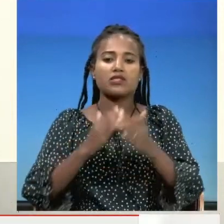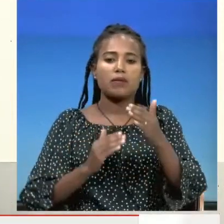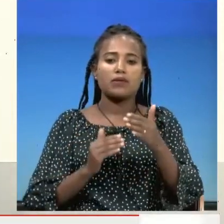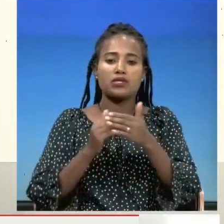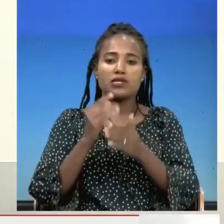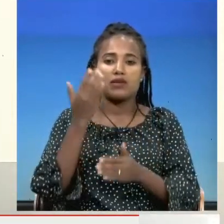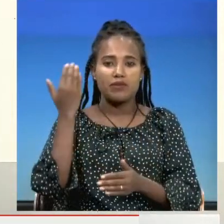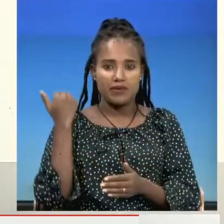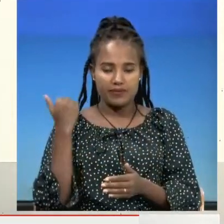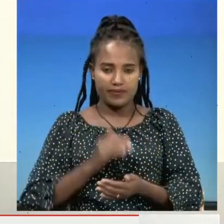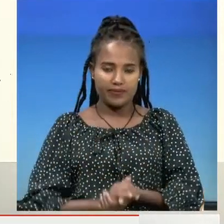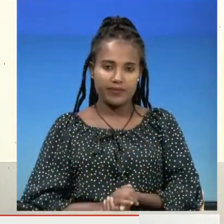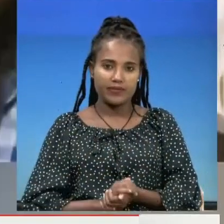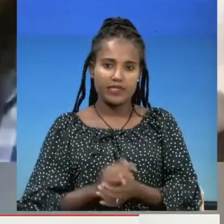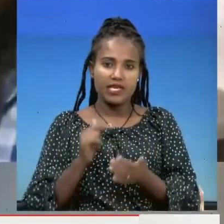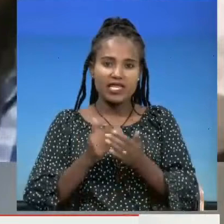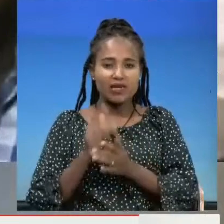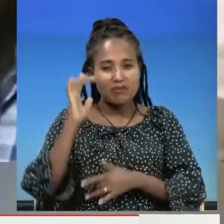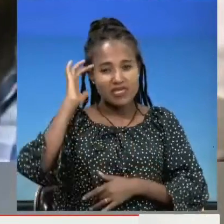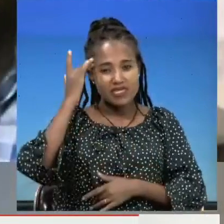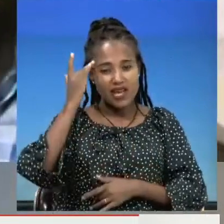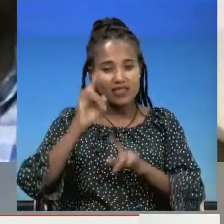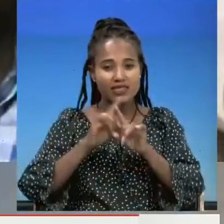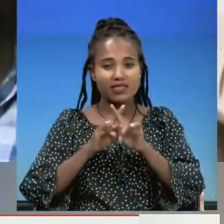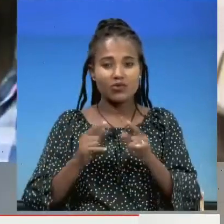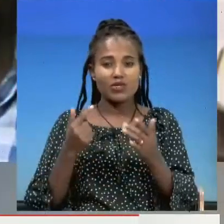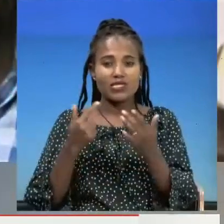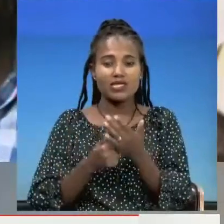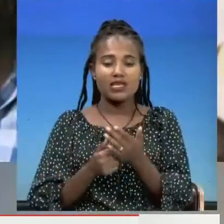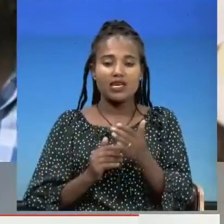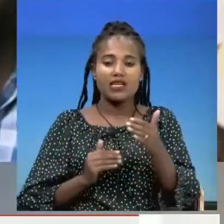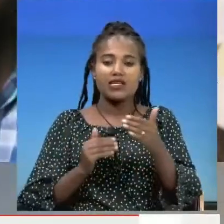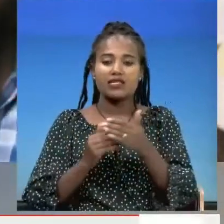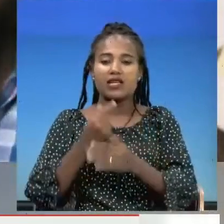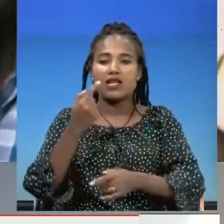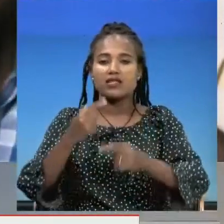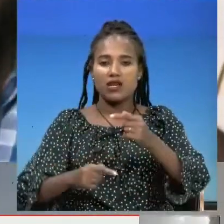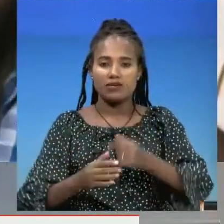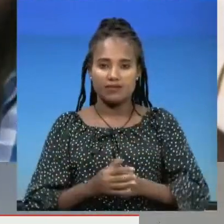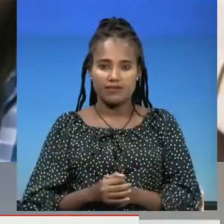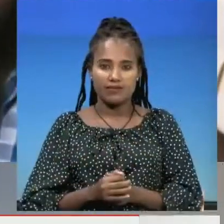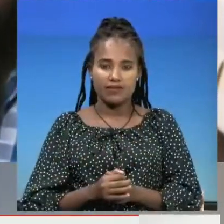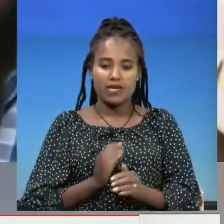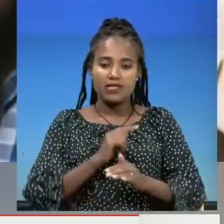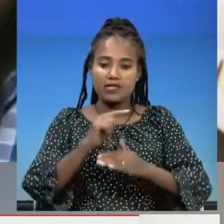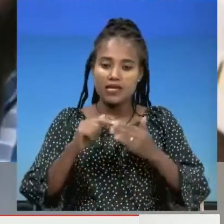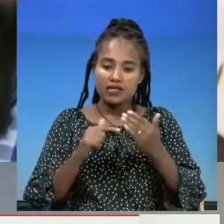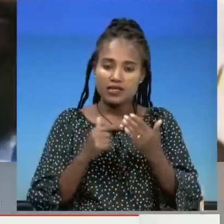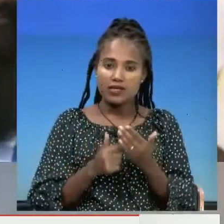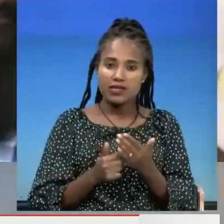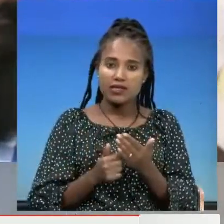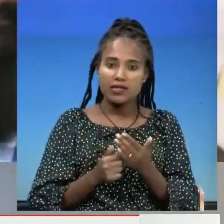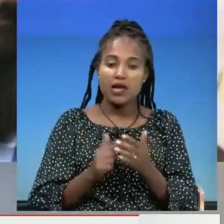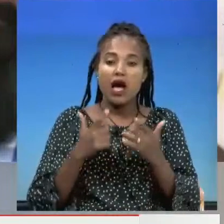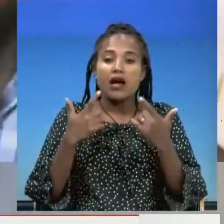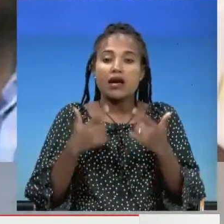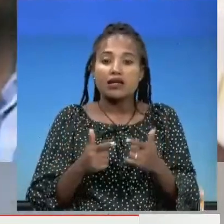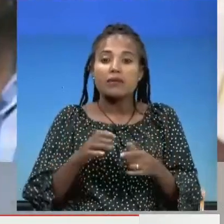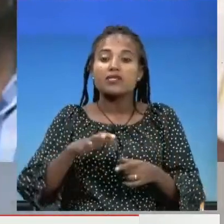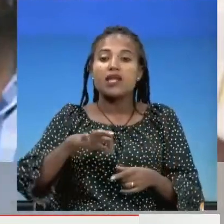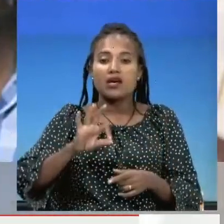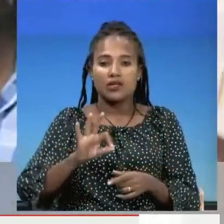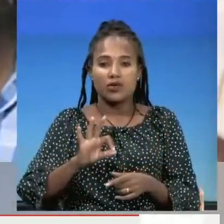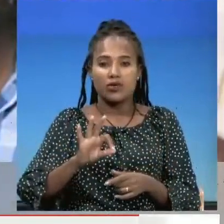በደረስን ነበር። ይህ በሽታ ግን ወደዚህ ሊያደርሰን አልቻለ። ስለዚህ አጋጣሚ